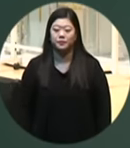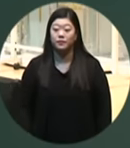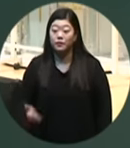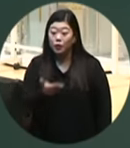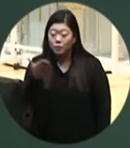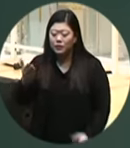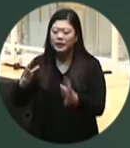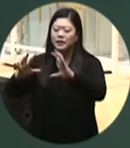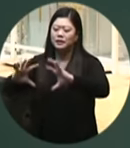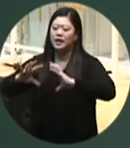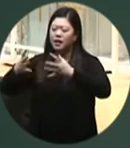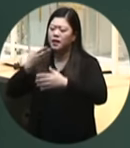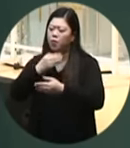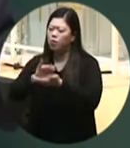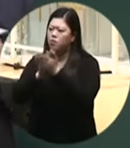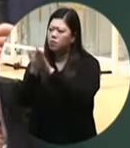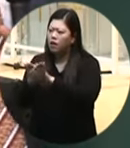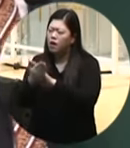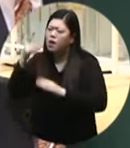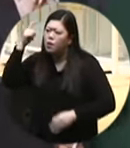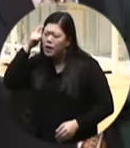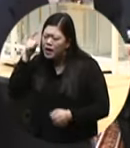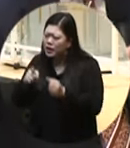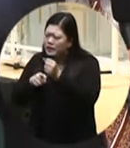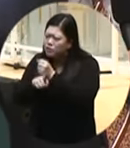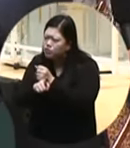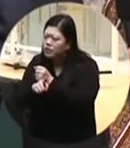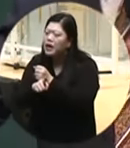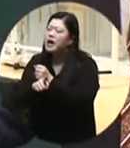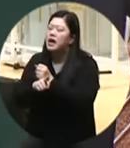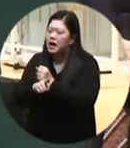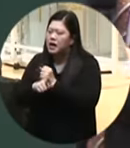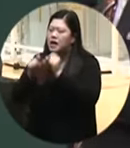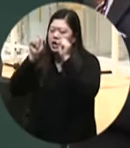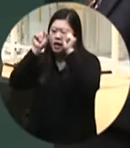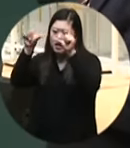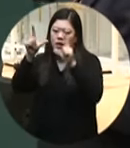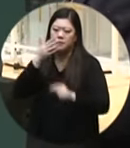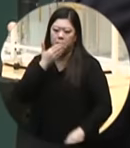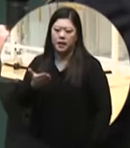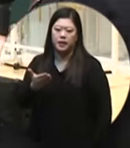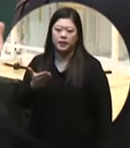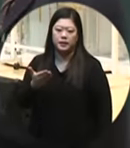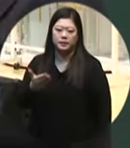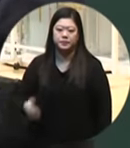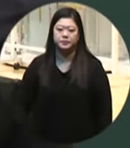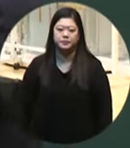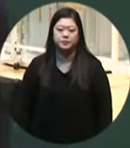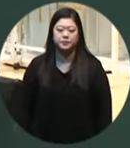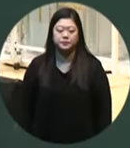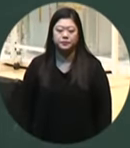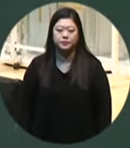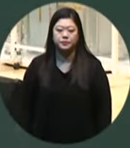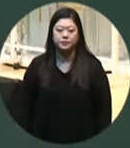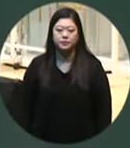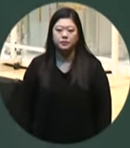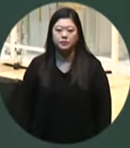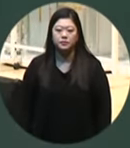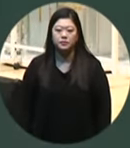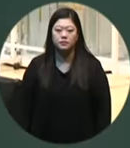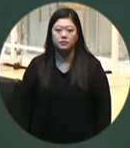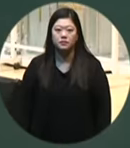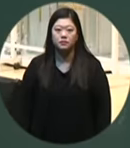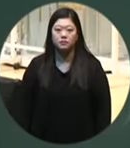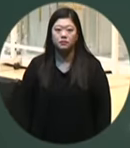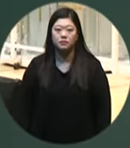해야 되는 응답이 와요. The answers for you to do world evangelization will come. 자, 여기에서는 그냥 실천하면 안